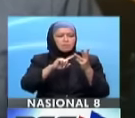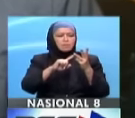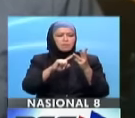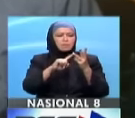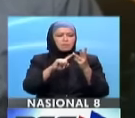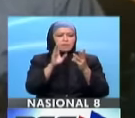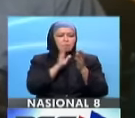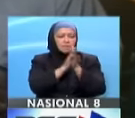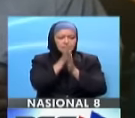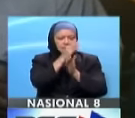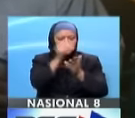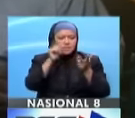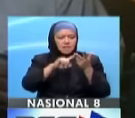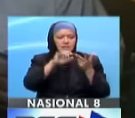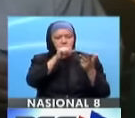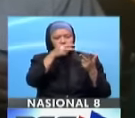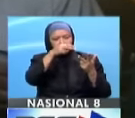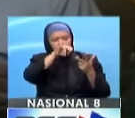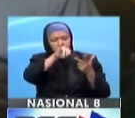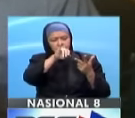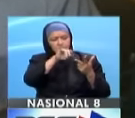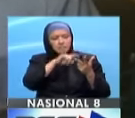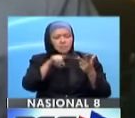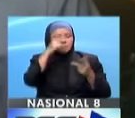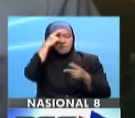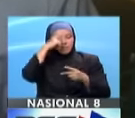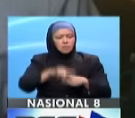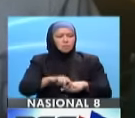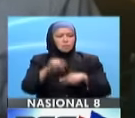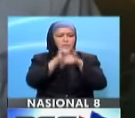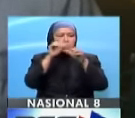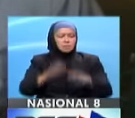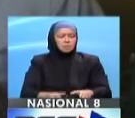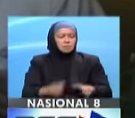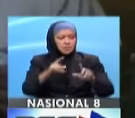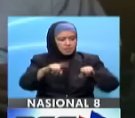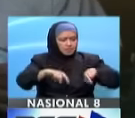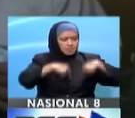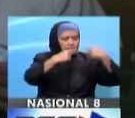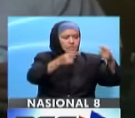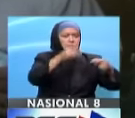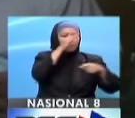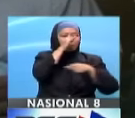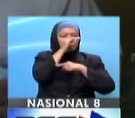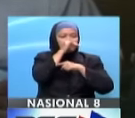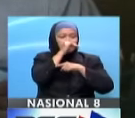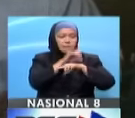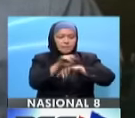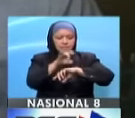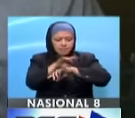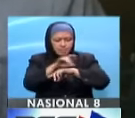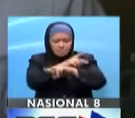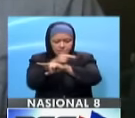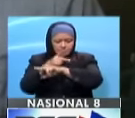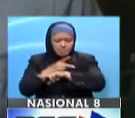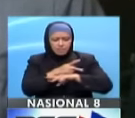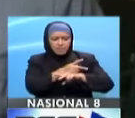yang menuju ke Melaka pula, anda dikedaki berhati-hati kerana berlaku kemalangan di